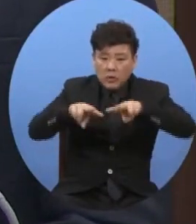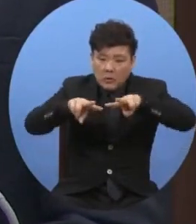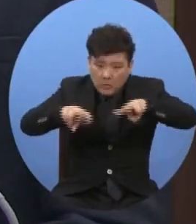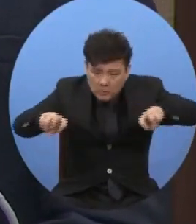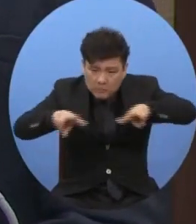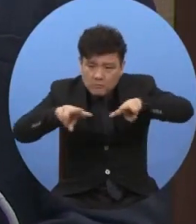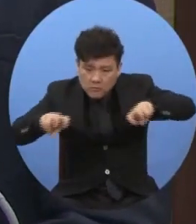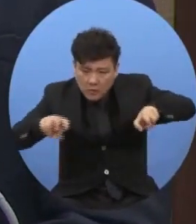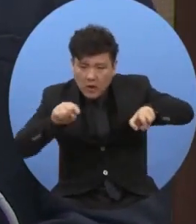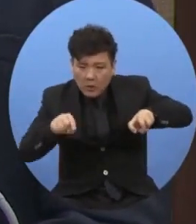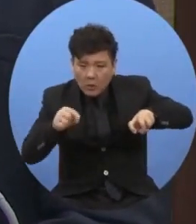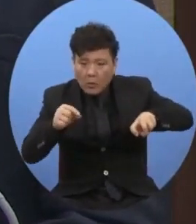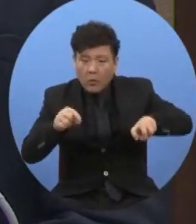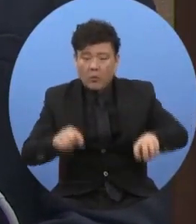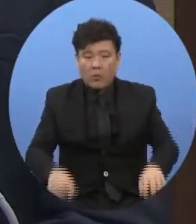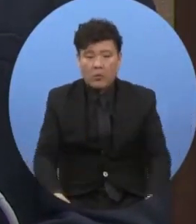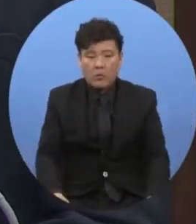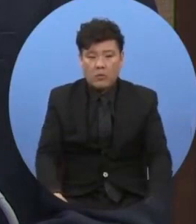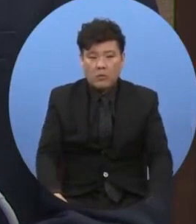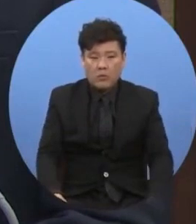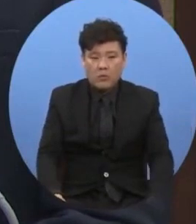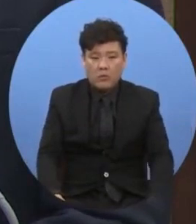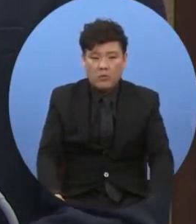분석을 하고 특히 이